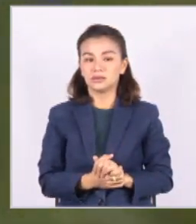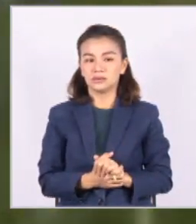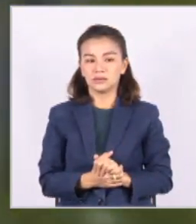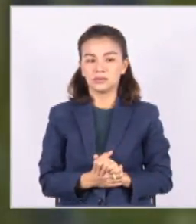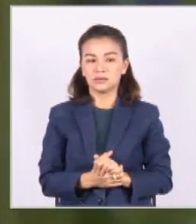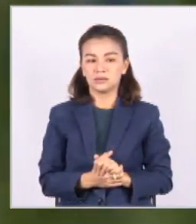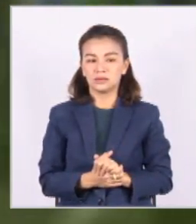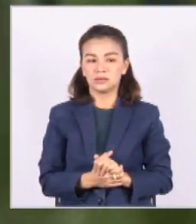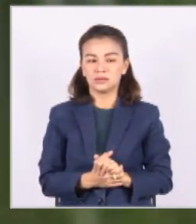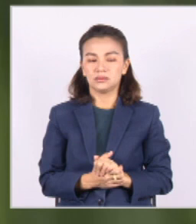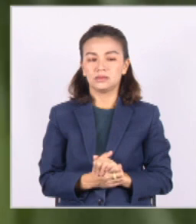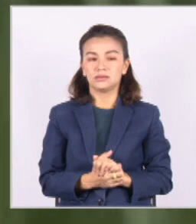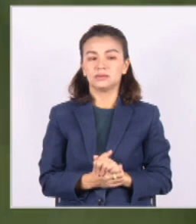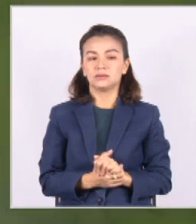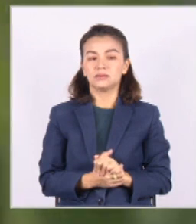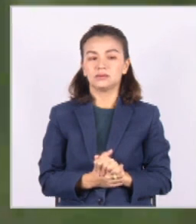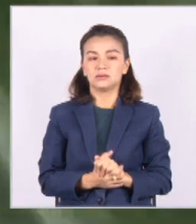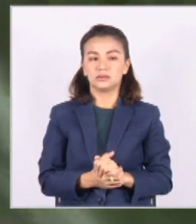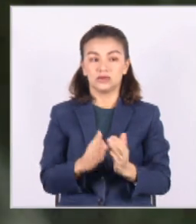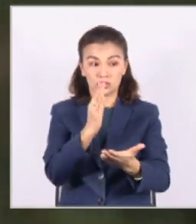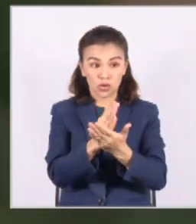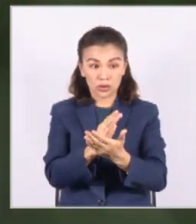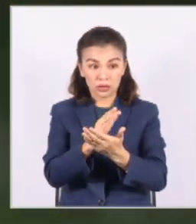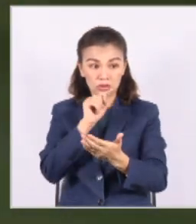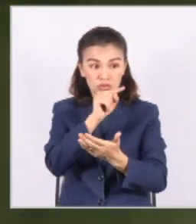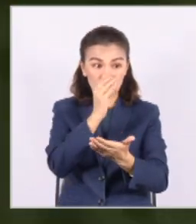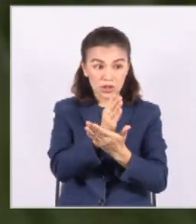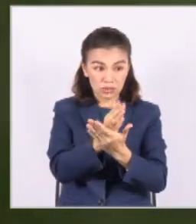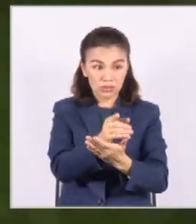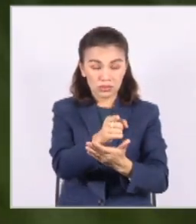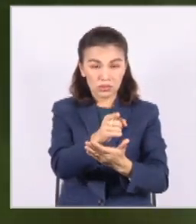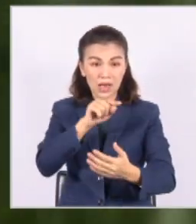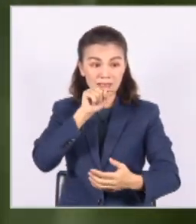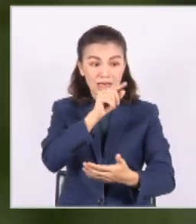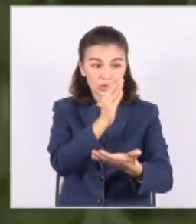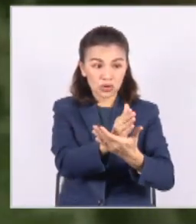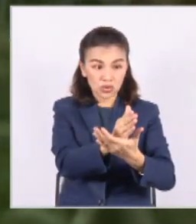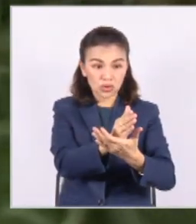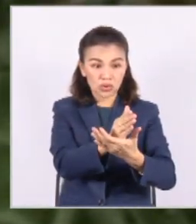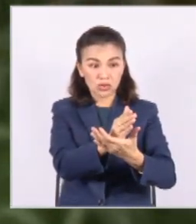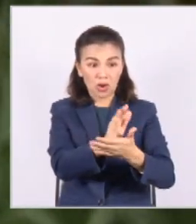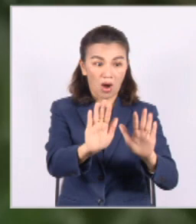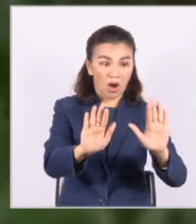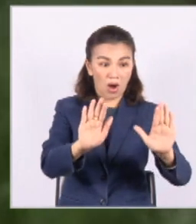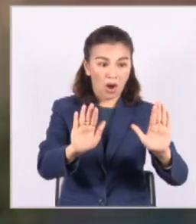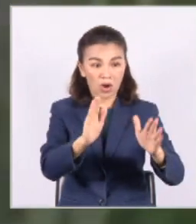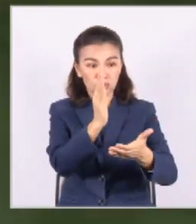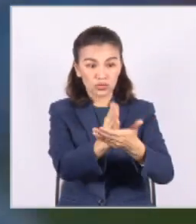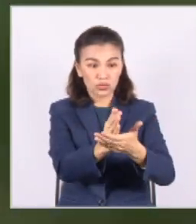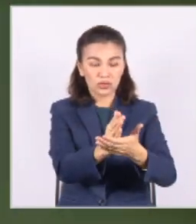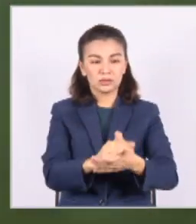คนคนยาจิตเอ้ยคนนั้นเธอหลายเสียละหยุดหยุดหยุดหยุดหยุดไปรถไปรถไอ้สองไปรถไอ้สอง